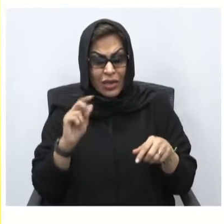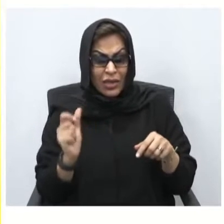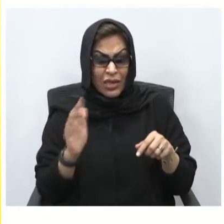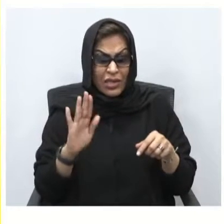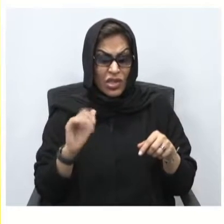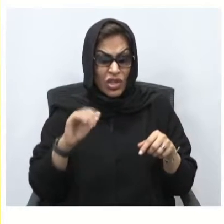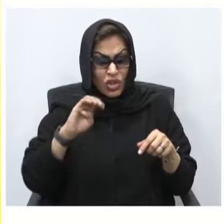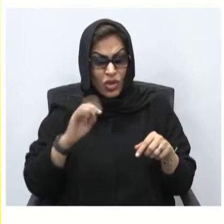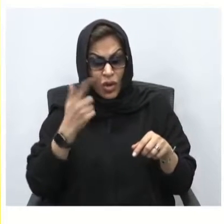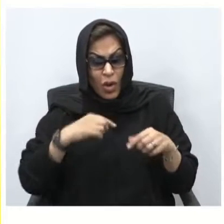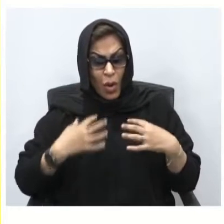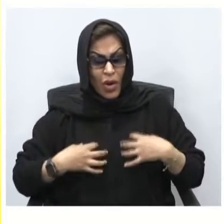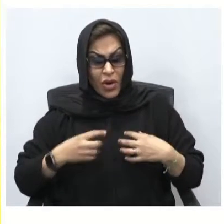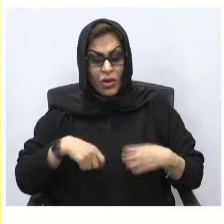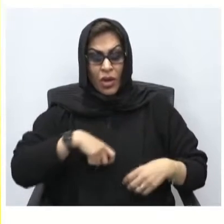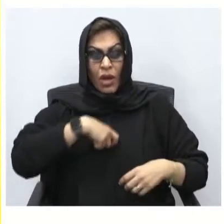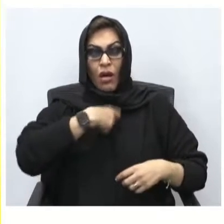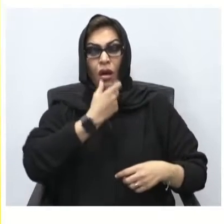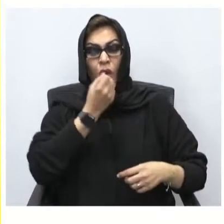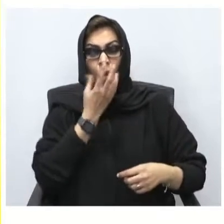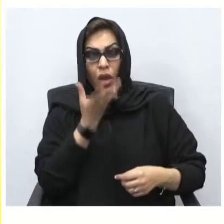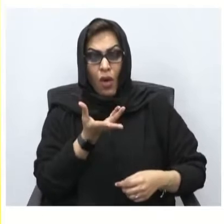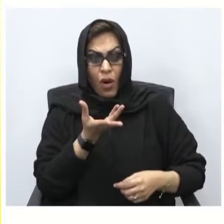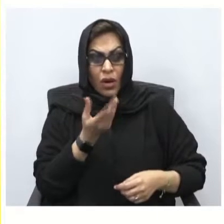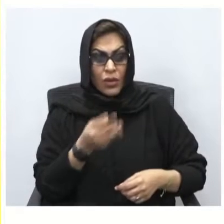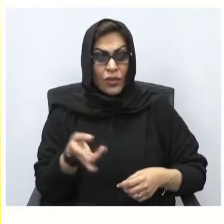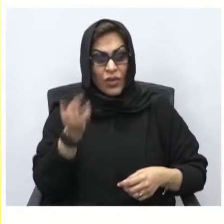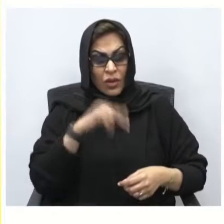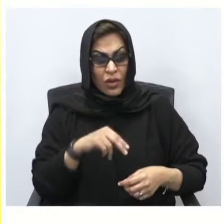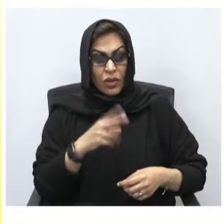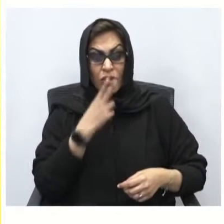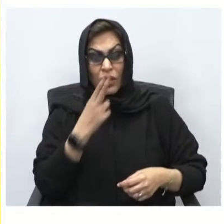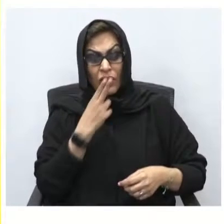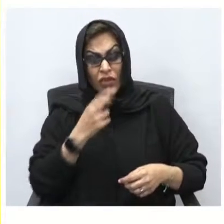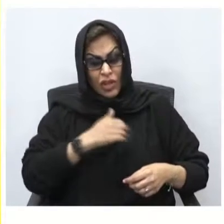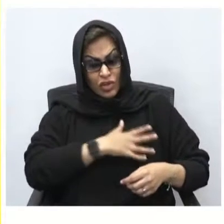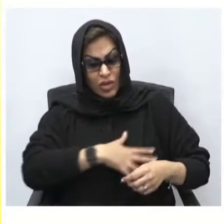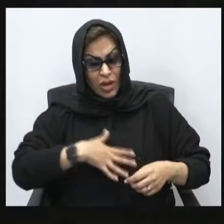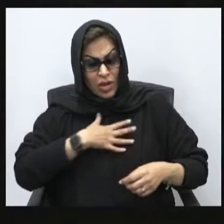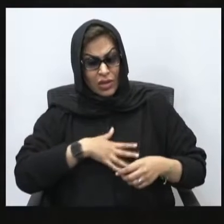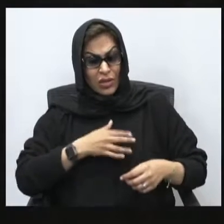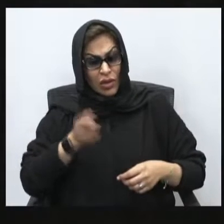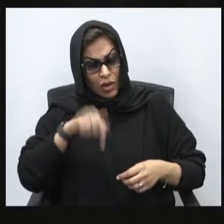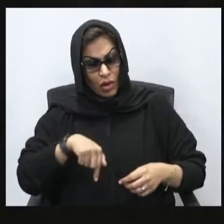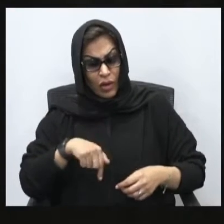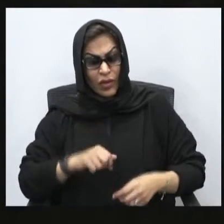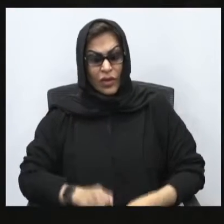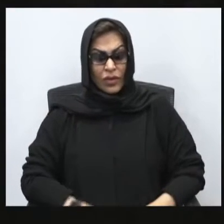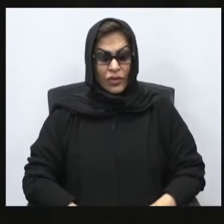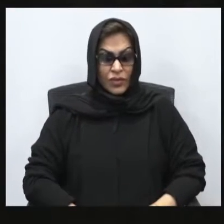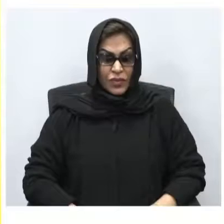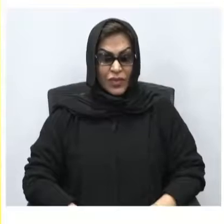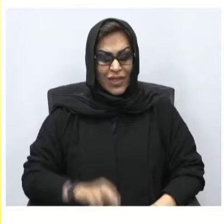الهواء من الرئه اليها توضيح تاثير التدخين في الجهاز التنفسي نتعرف عليه اليوم